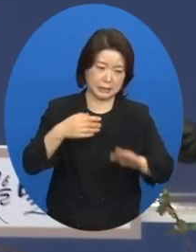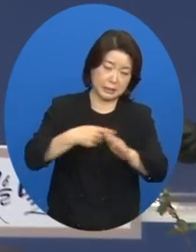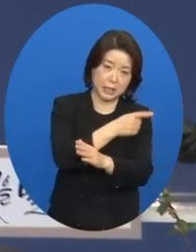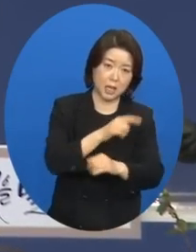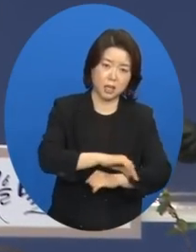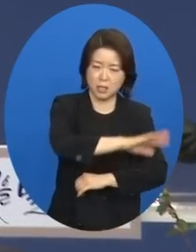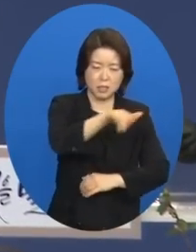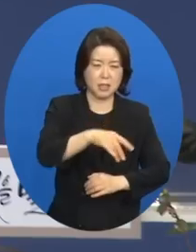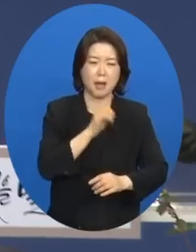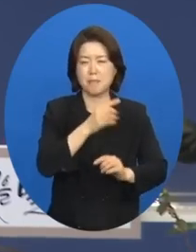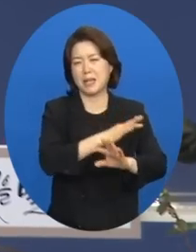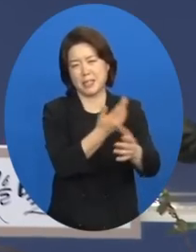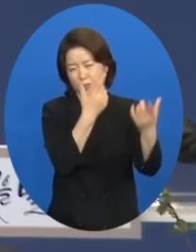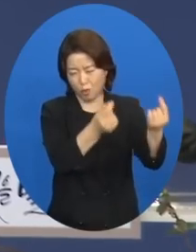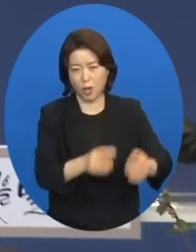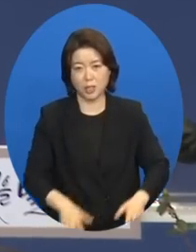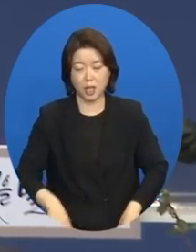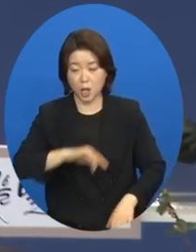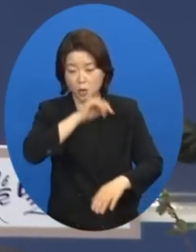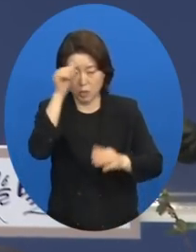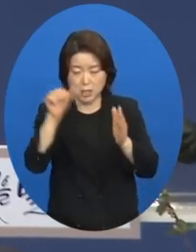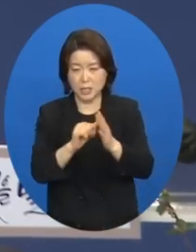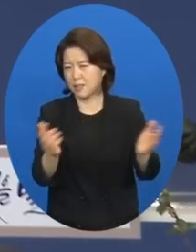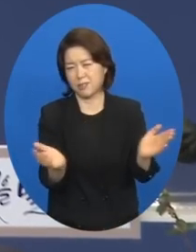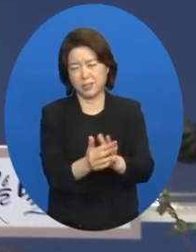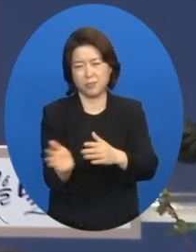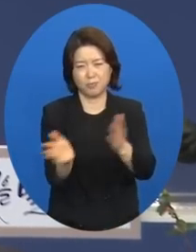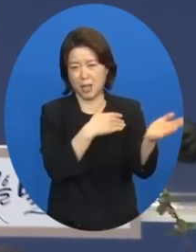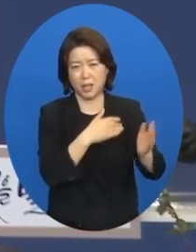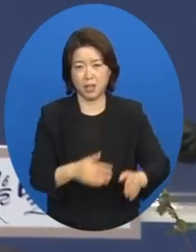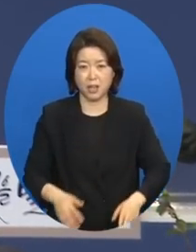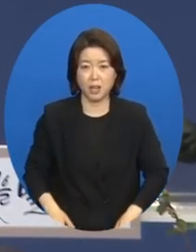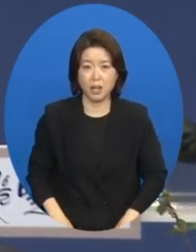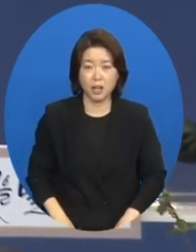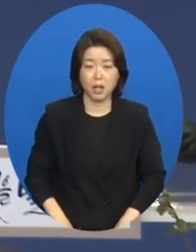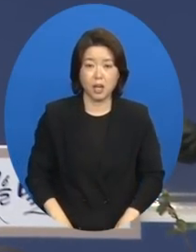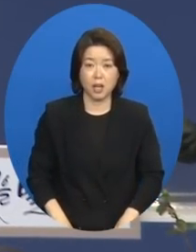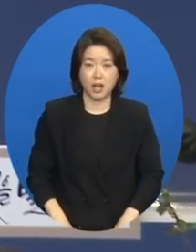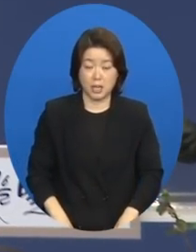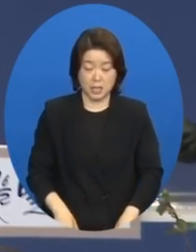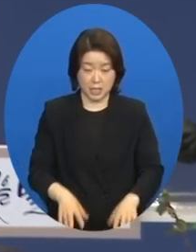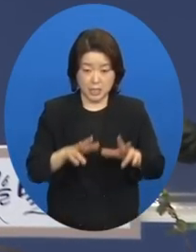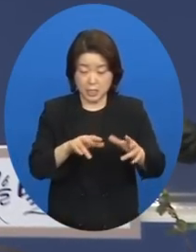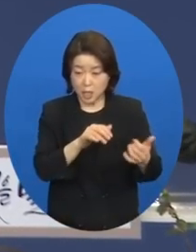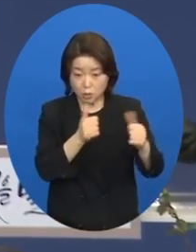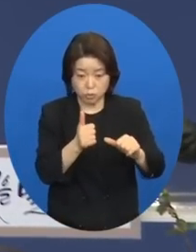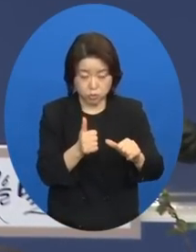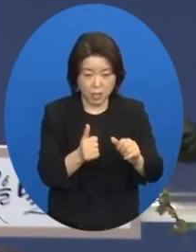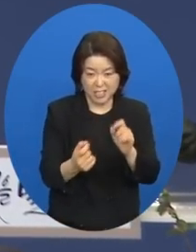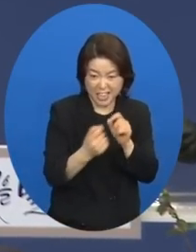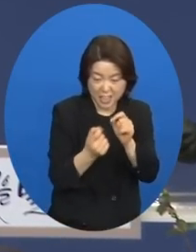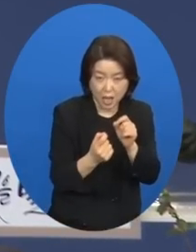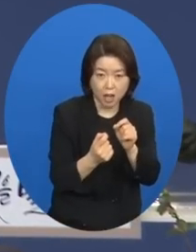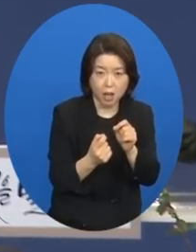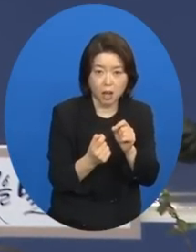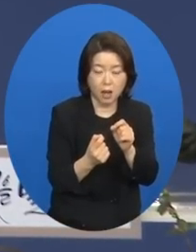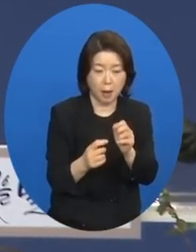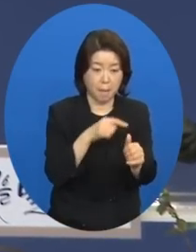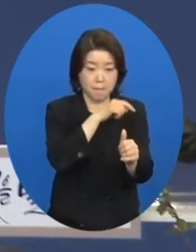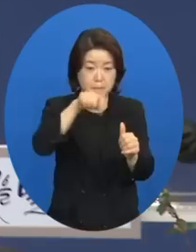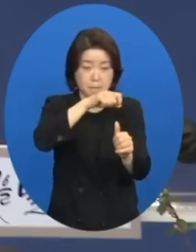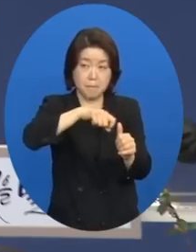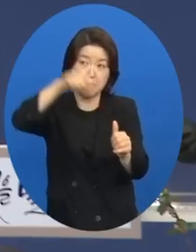것은 말장난이고 우리의 인생은 끝장난 인생입니다. 시한부로 지금 집행을 기다리는 사형수 독방